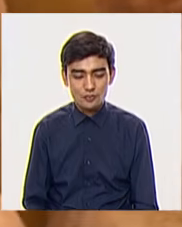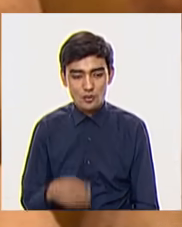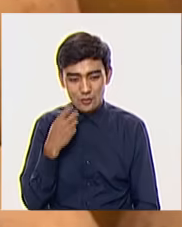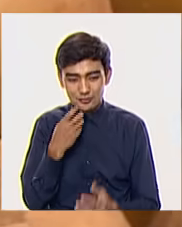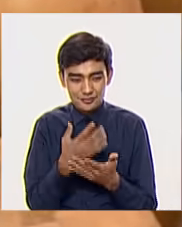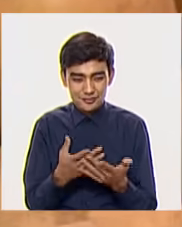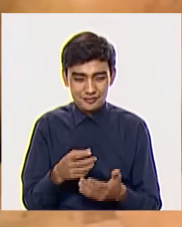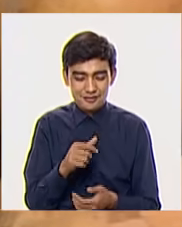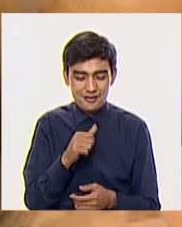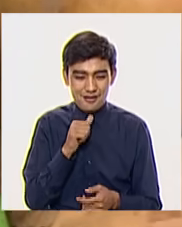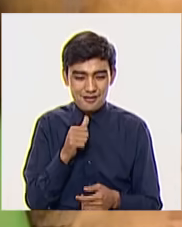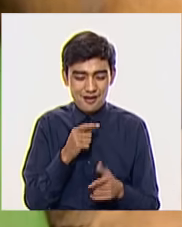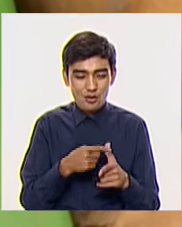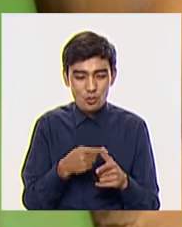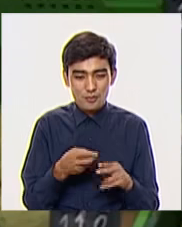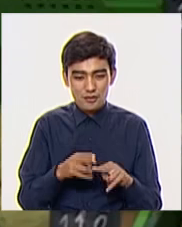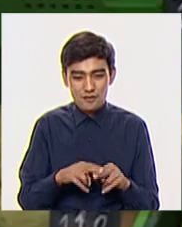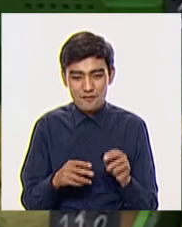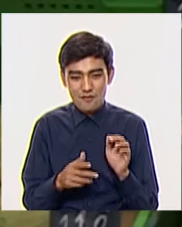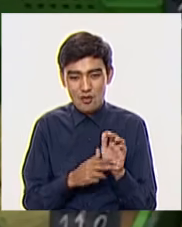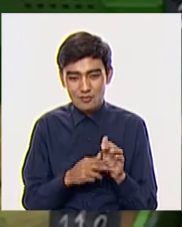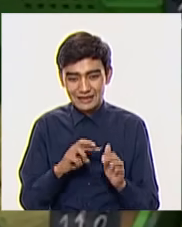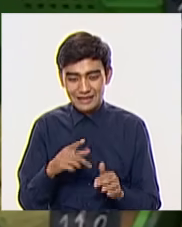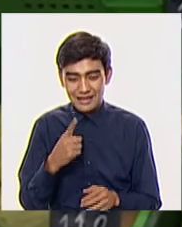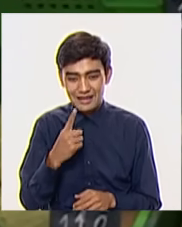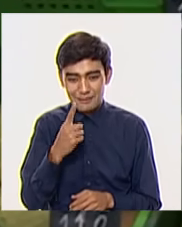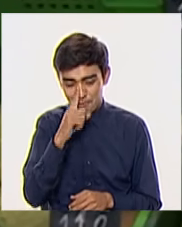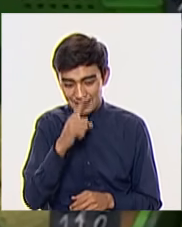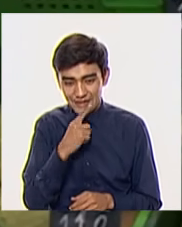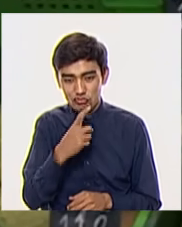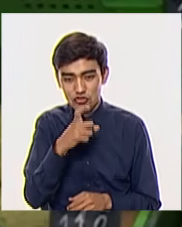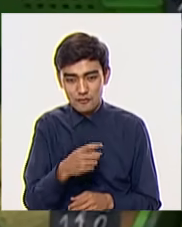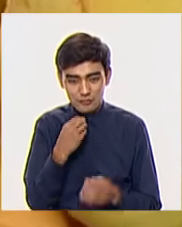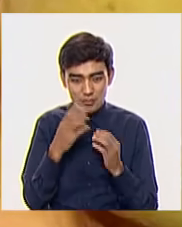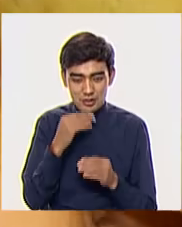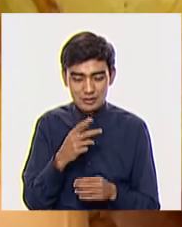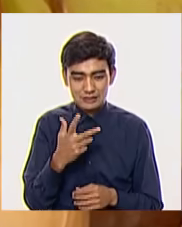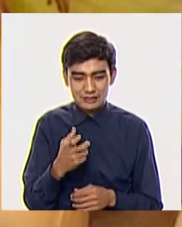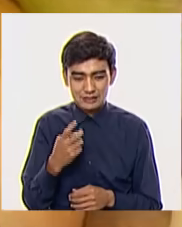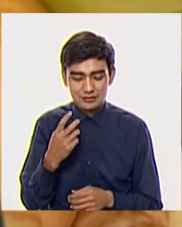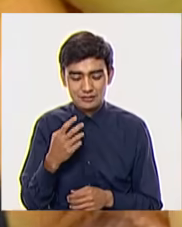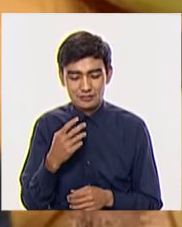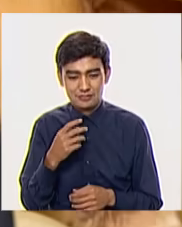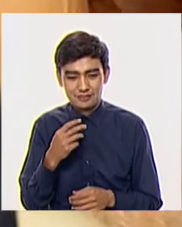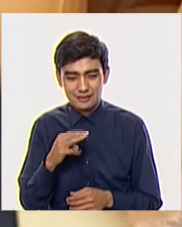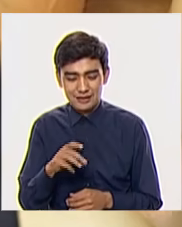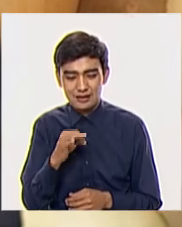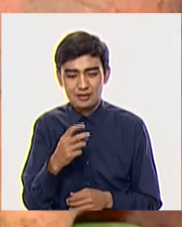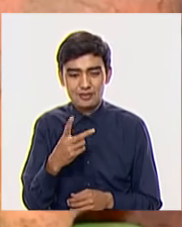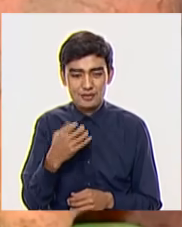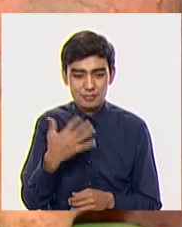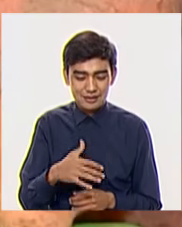Овощи. Картошка 8 кило на человека в месяц по самой низкой цене обойдется 2320 тенге. Еще 256 на